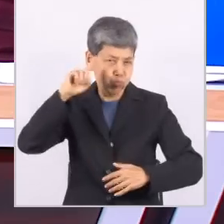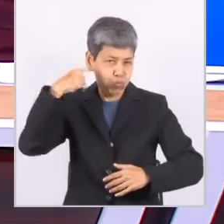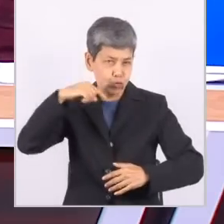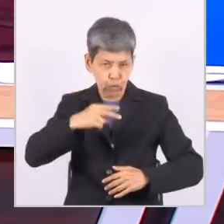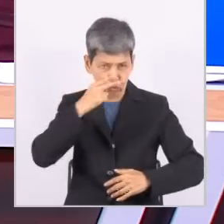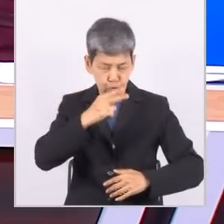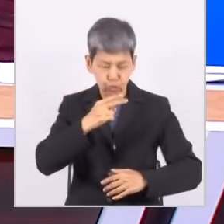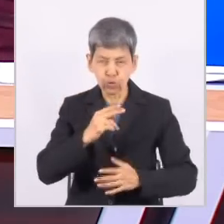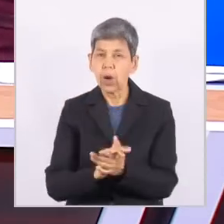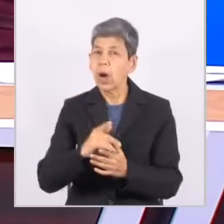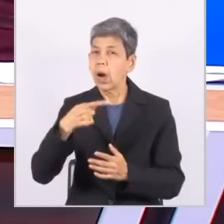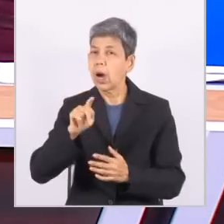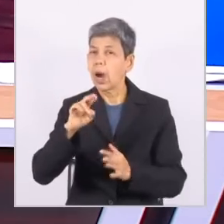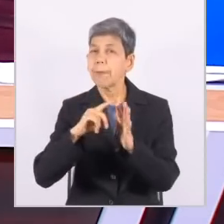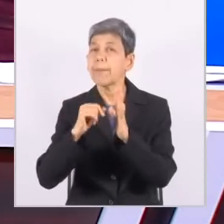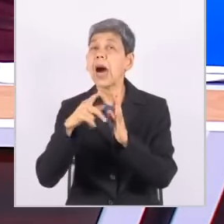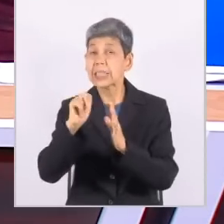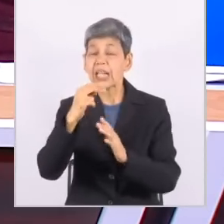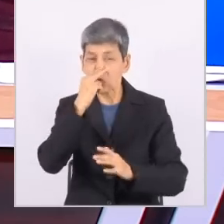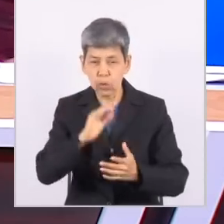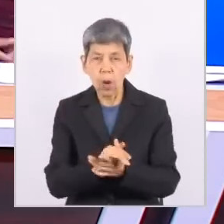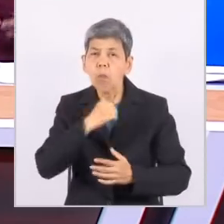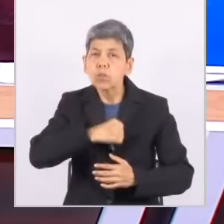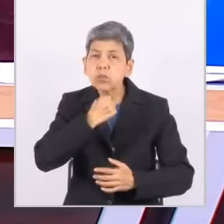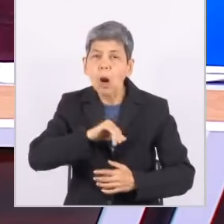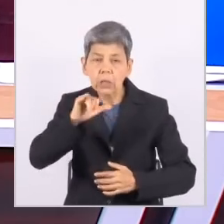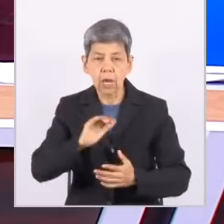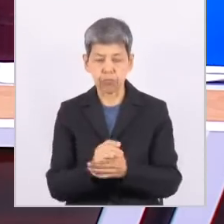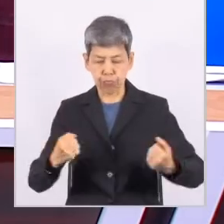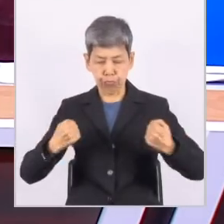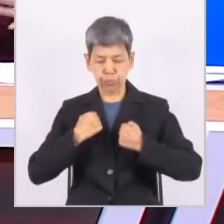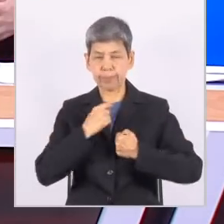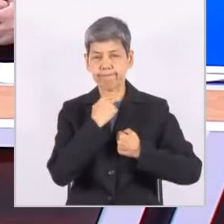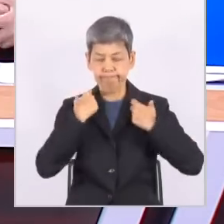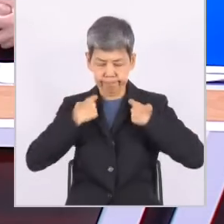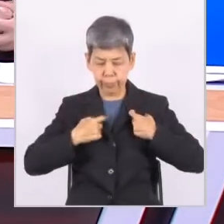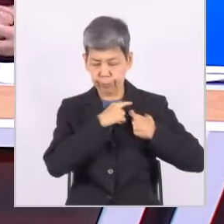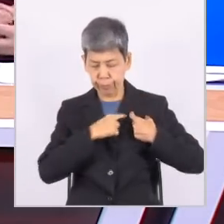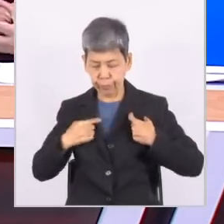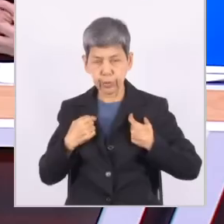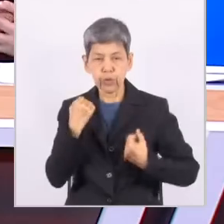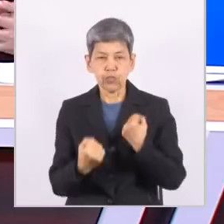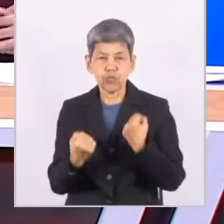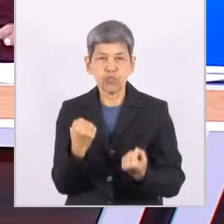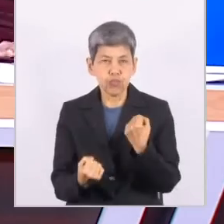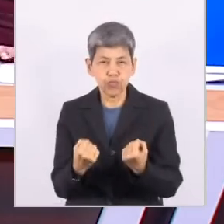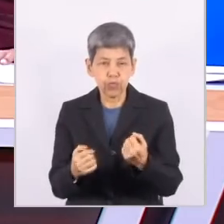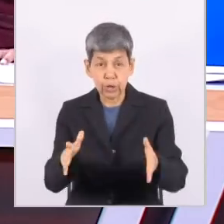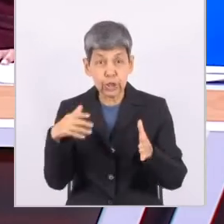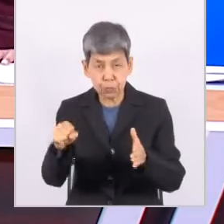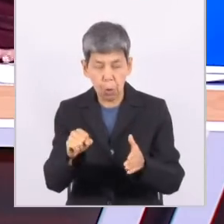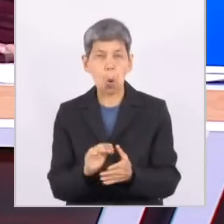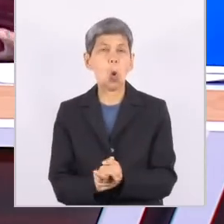ก่อนหน้านี้เป็นข่าวเป็นคราวนะคะคุณยายท่านหนึ่งใส่เสื้อคอกระเช้าแล้วก็ขับรถสิบล้อนะคะจนได้